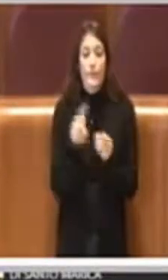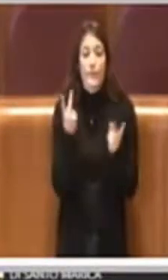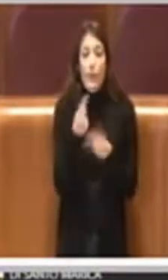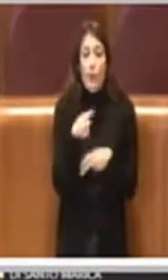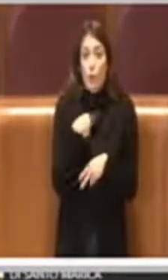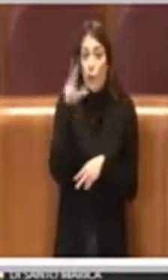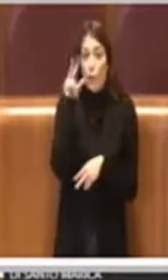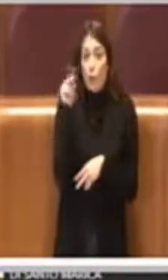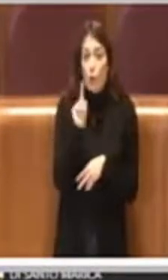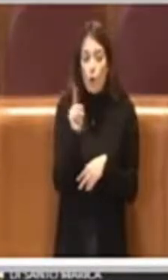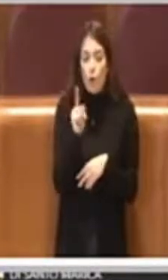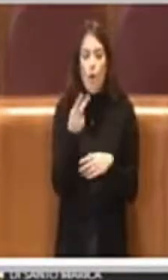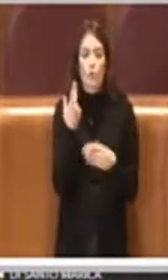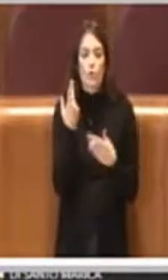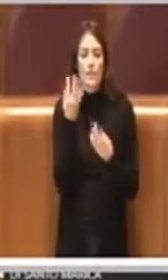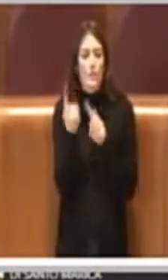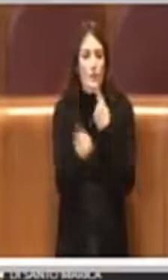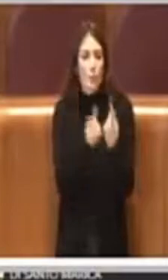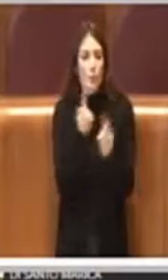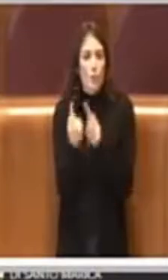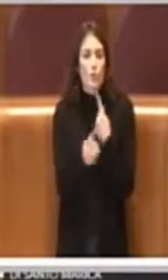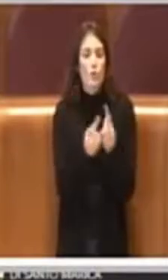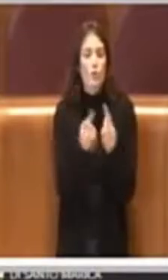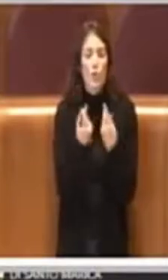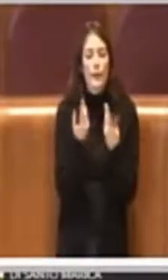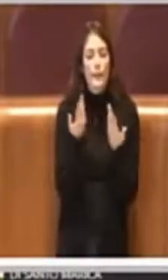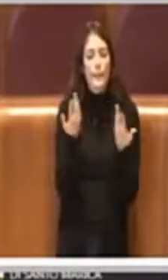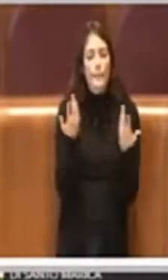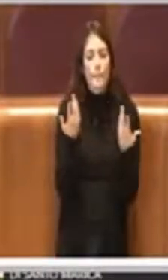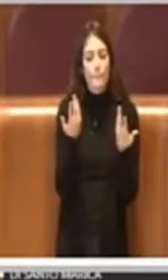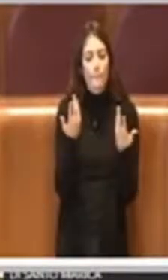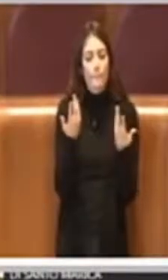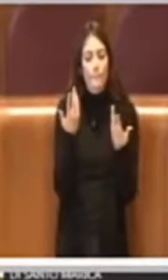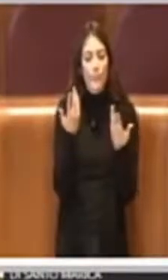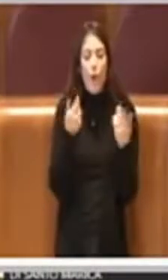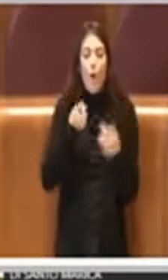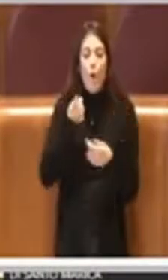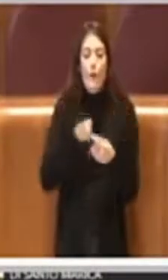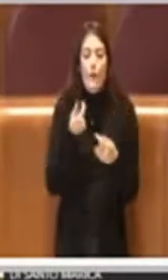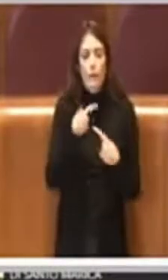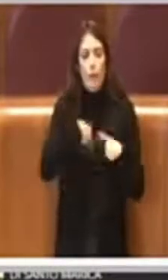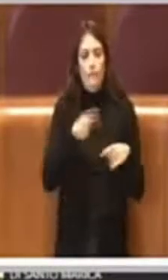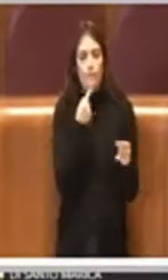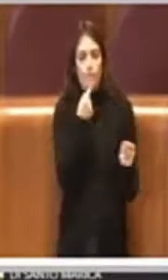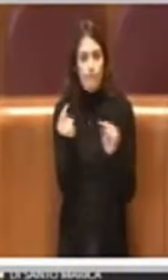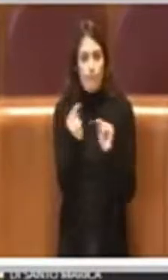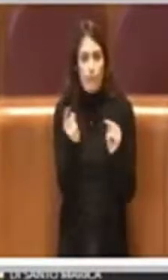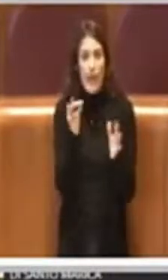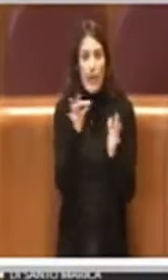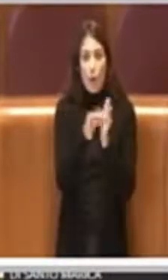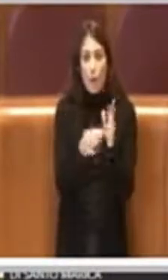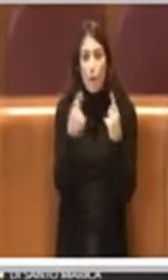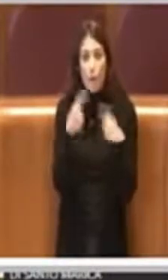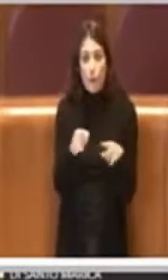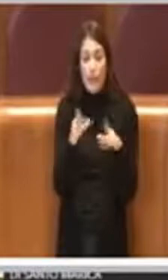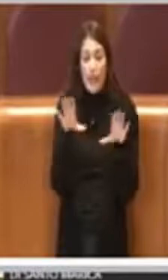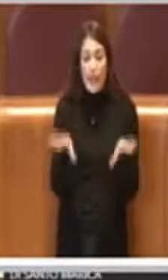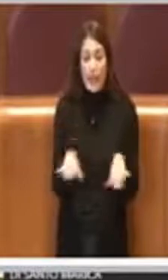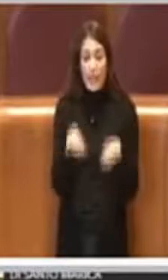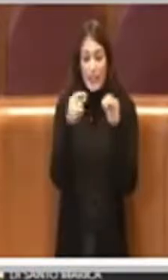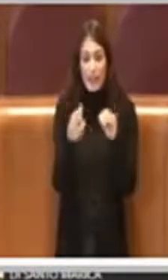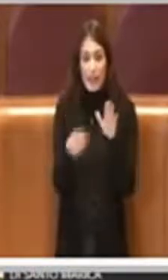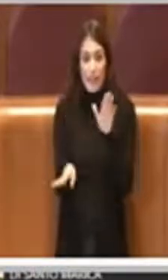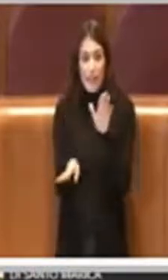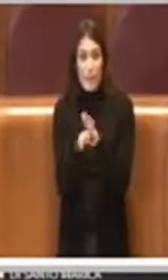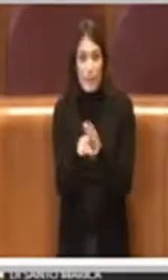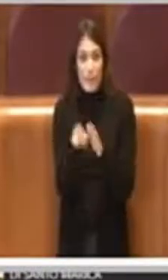conosco tutte le ragioni per cui ogni volta che si discute questo regolamento su iniziativa consiliare